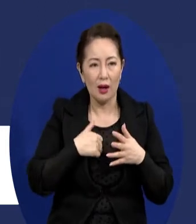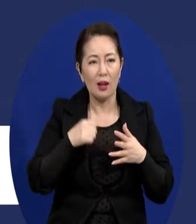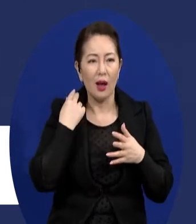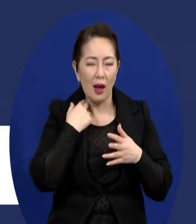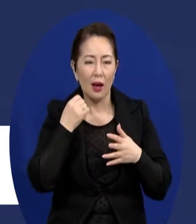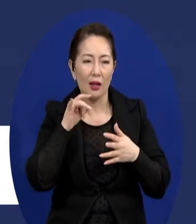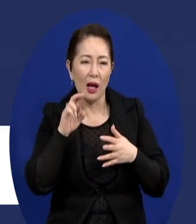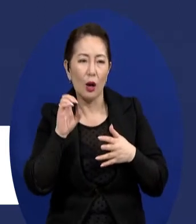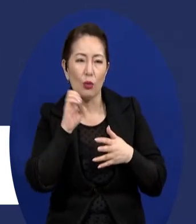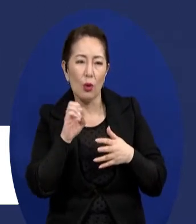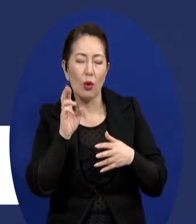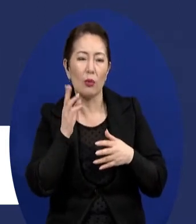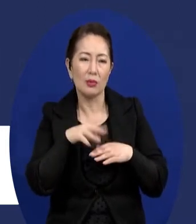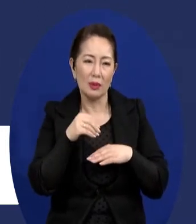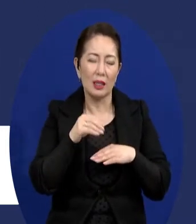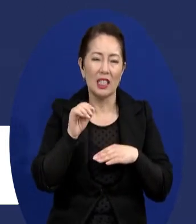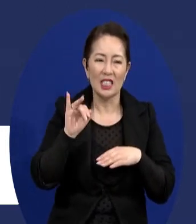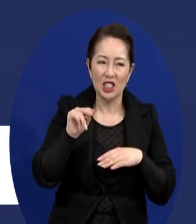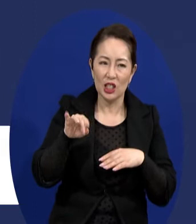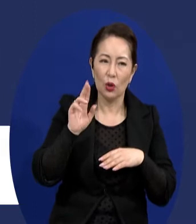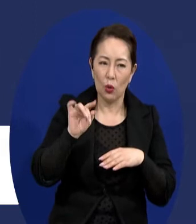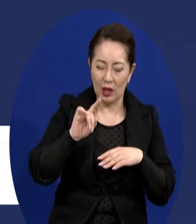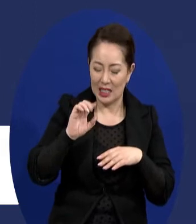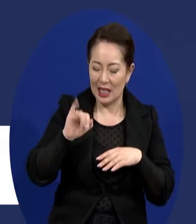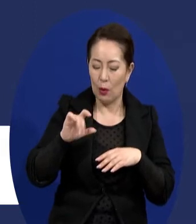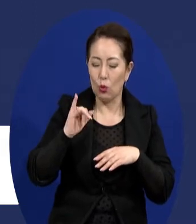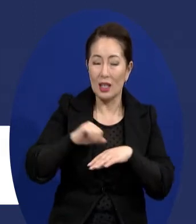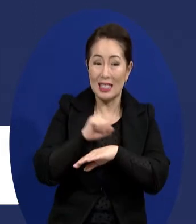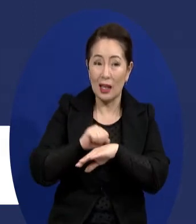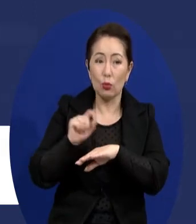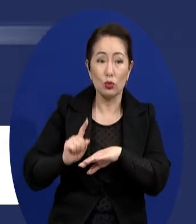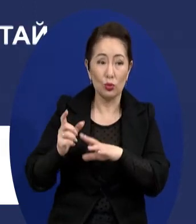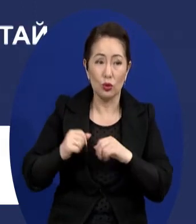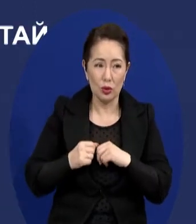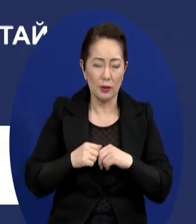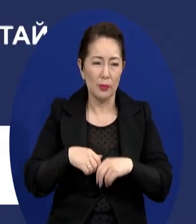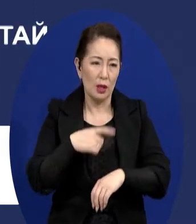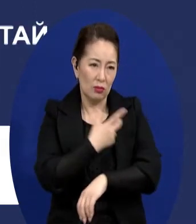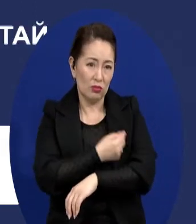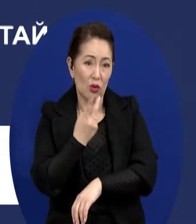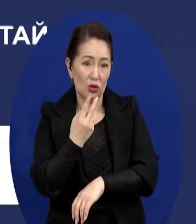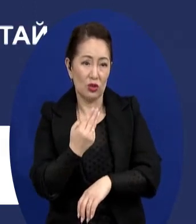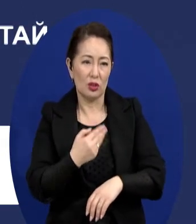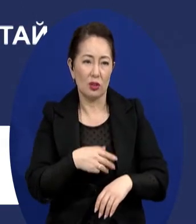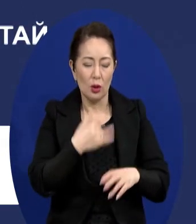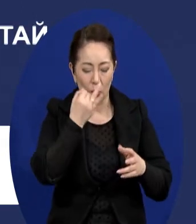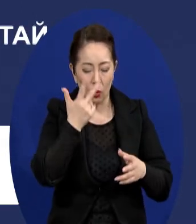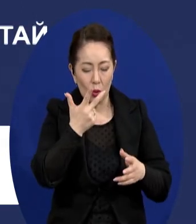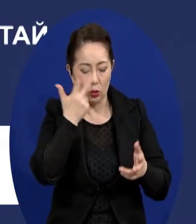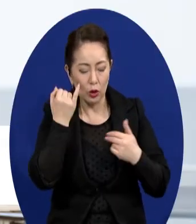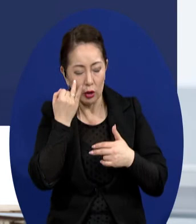Аргентин, Чили, Кувейт, Эквадор, Сингапур улс хүлээн зөвшөөрсөн. Хийх тун 2 тун 3 7 өдрийн